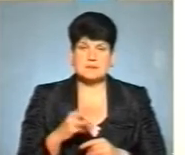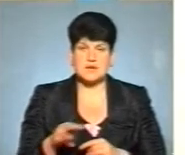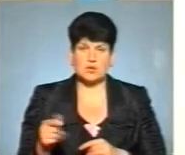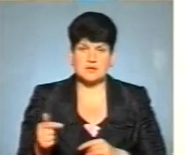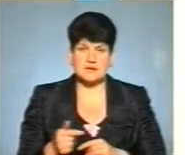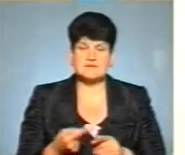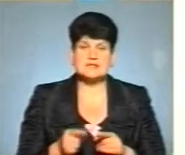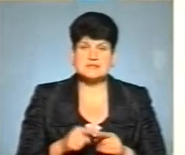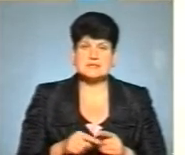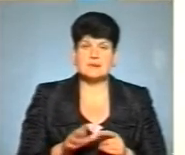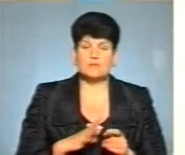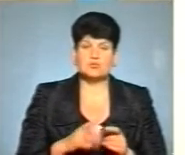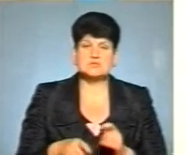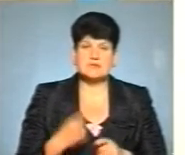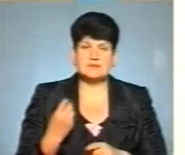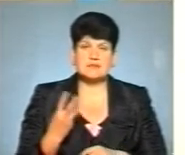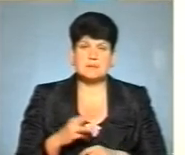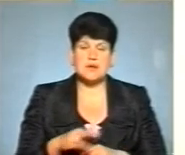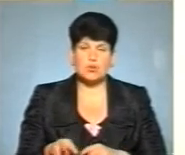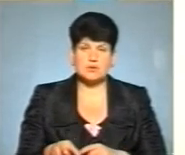було завдано збитків, скільки 3 мільйони, а